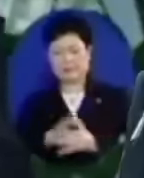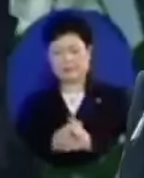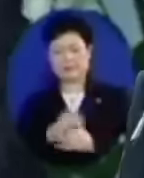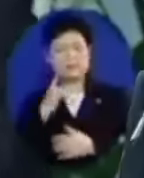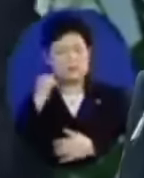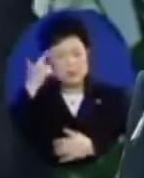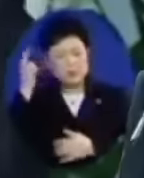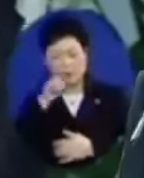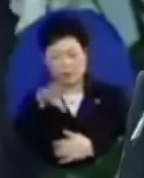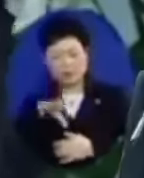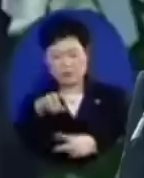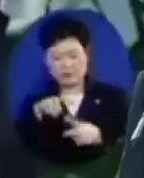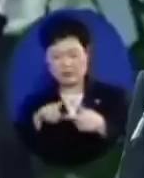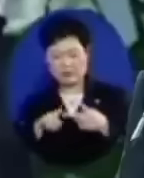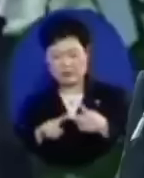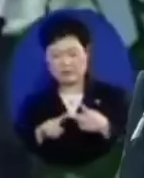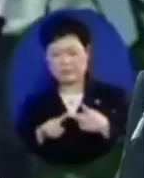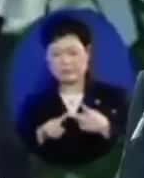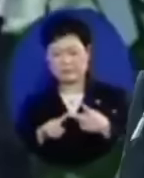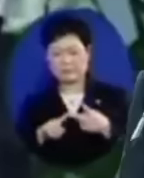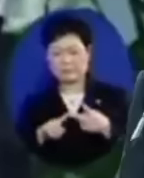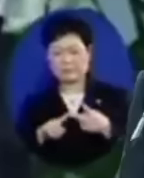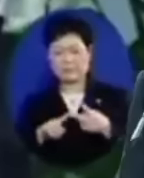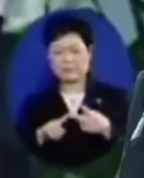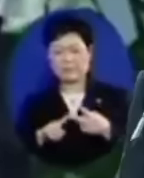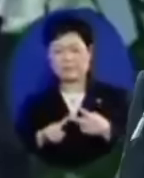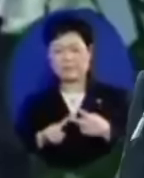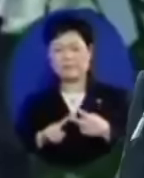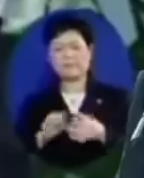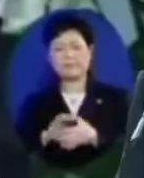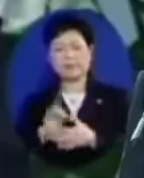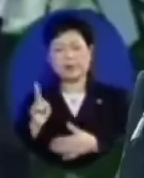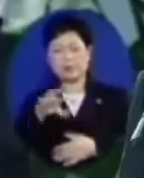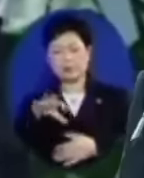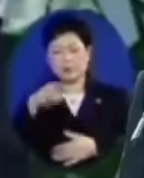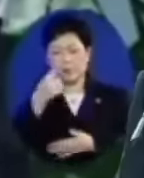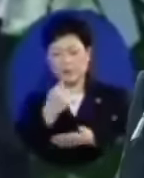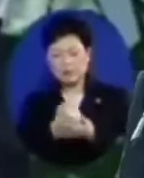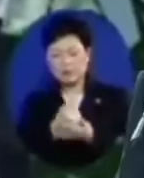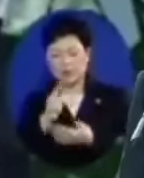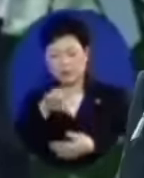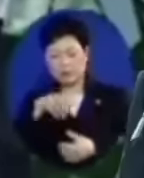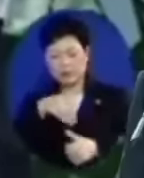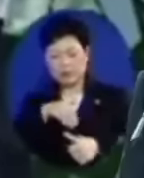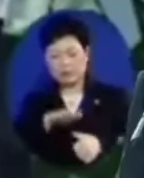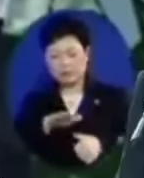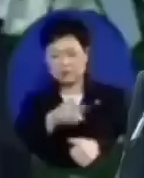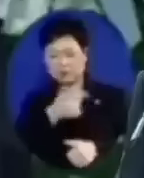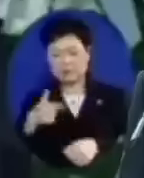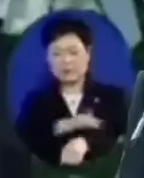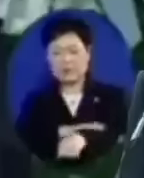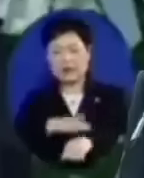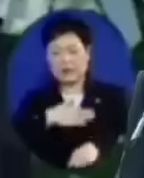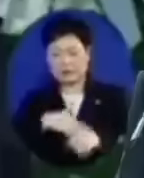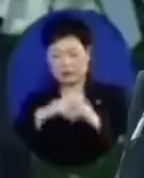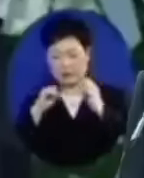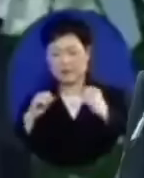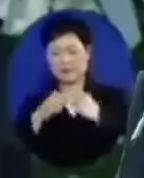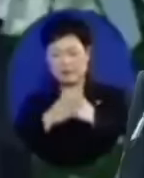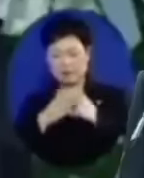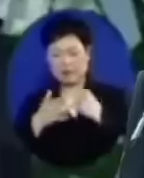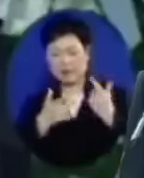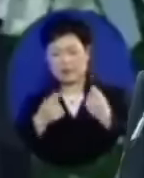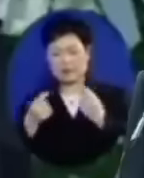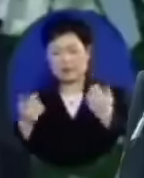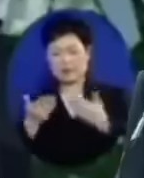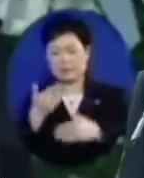목사님은 어디서나 왜 사람이 살며 어디에서 와서 어디로 가는지를 너무나 잘 알고 있었기 때문에 그러한 일을